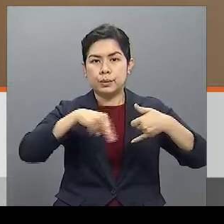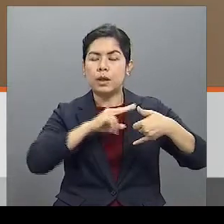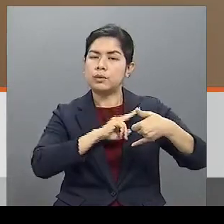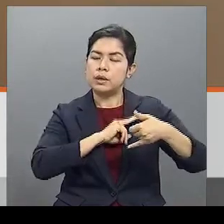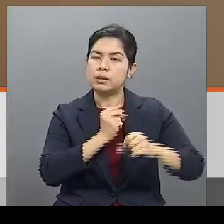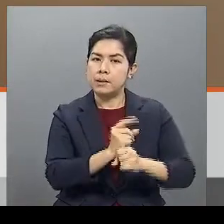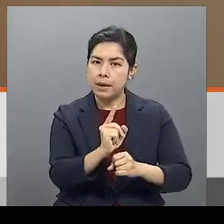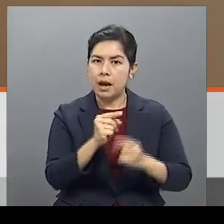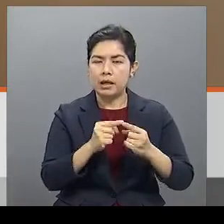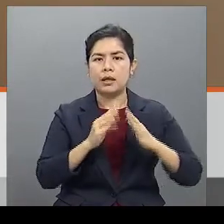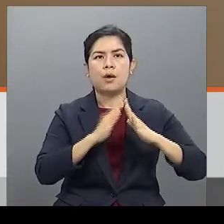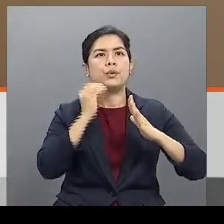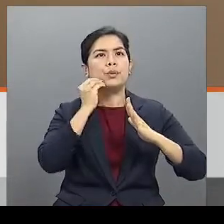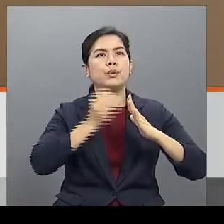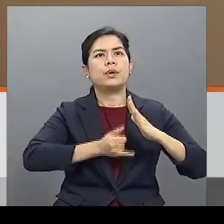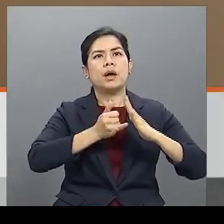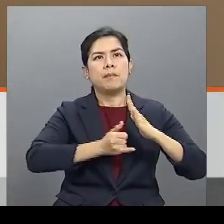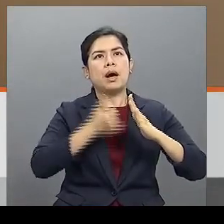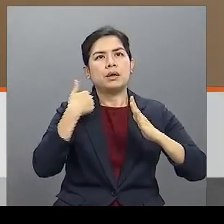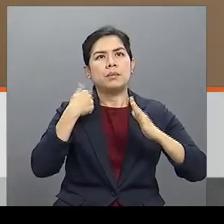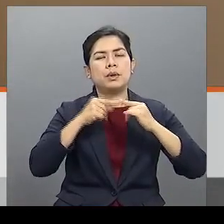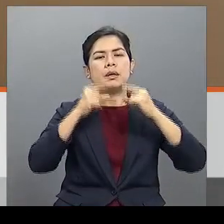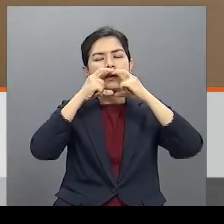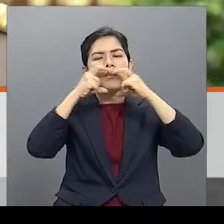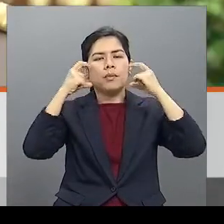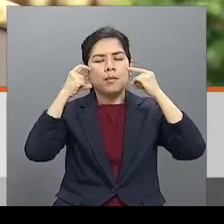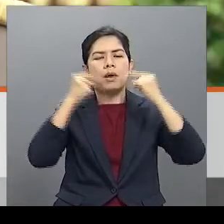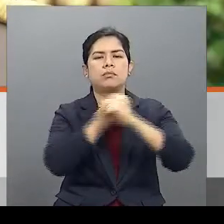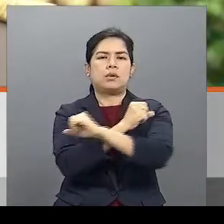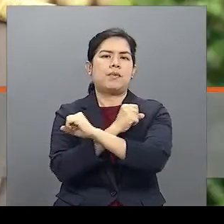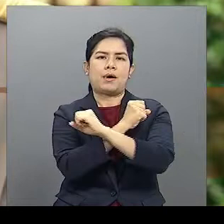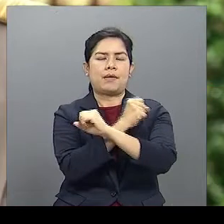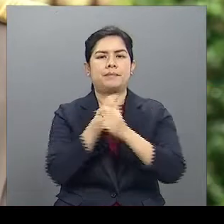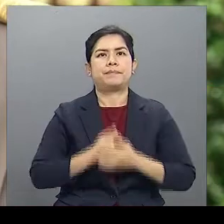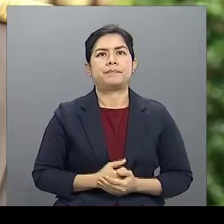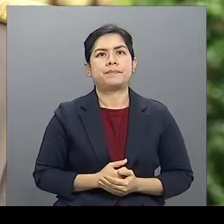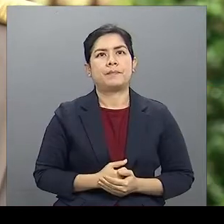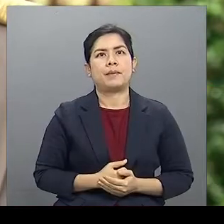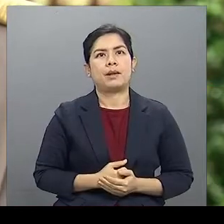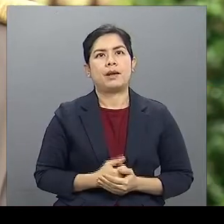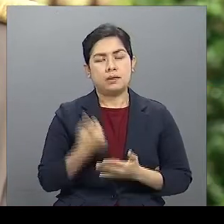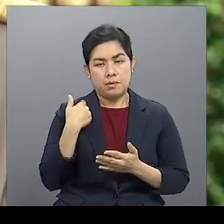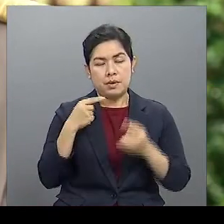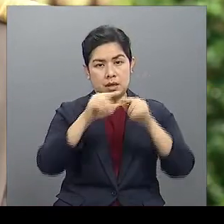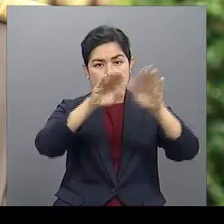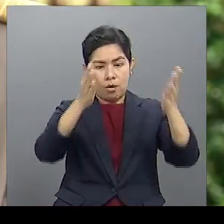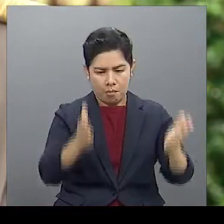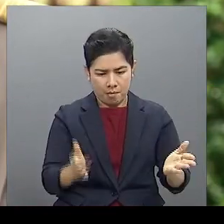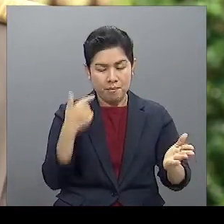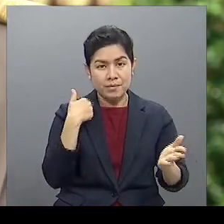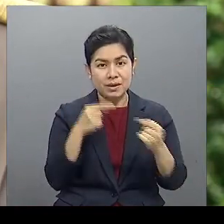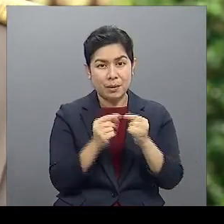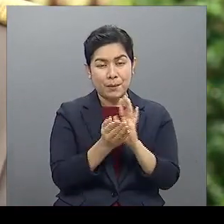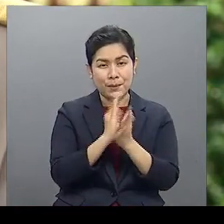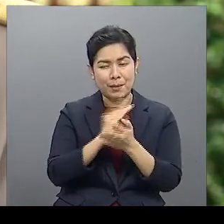ก็ใส่แม็กปิดจมูก จะให้เครื่องฟอกอากาศไปใช้ที่บ้านนะคะ